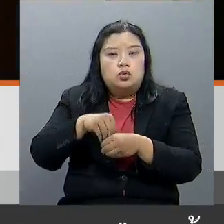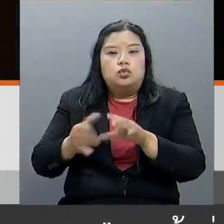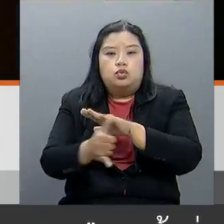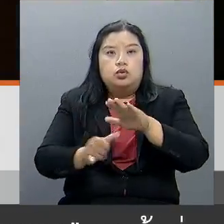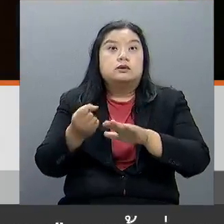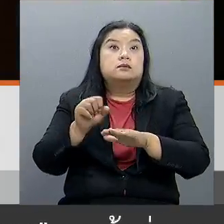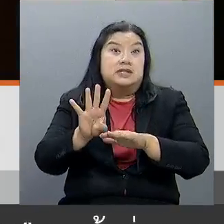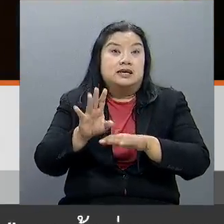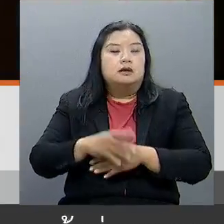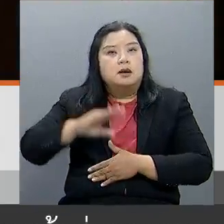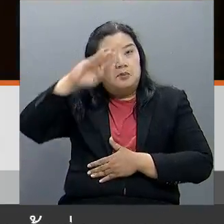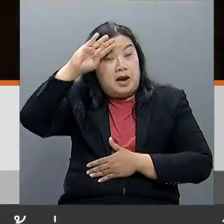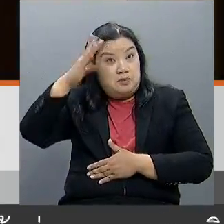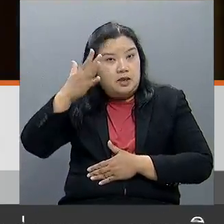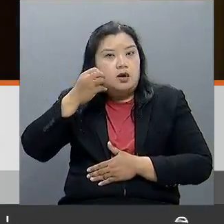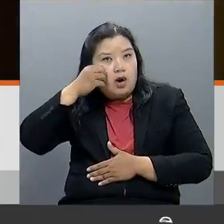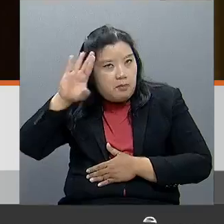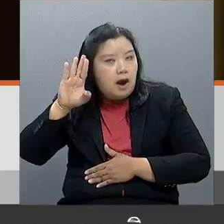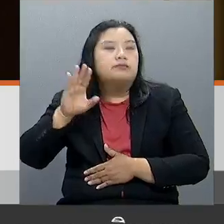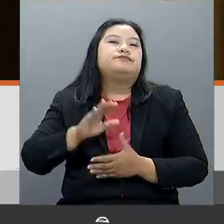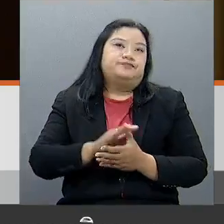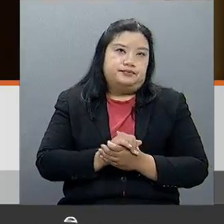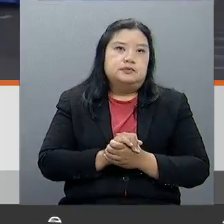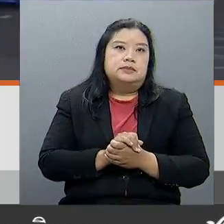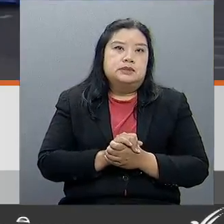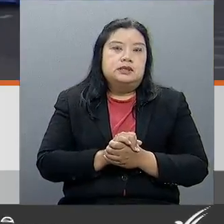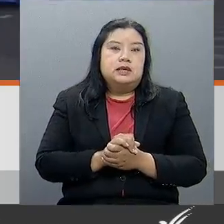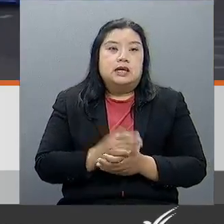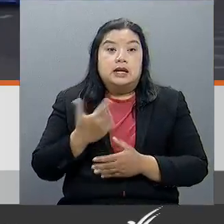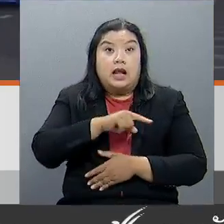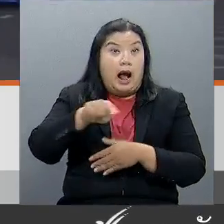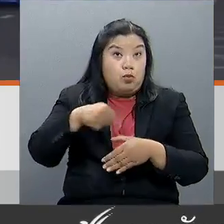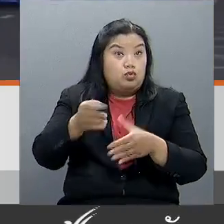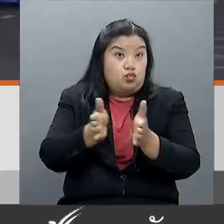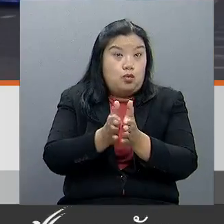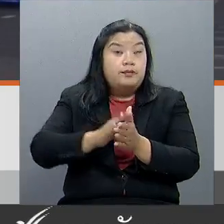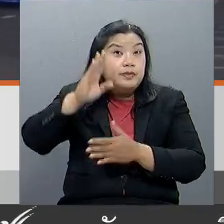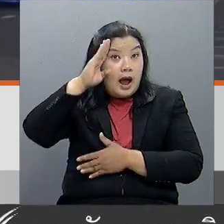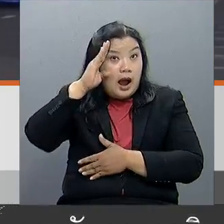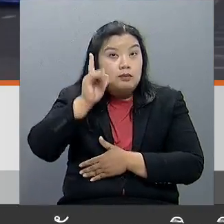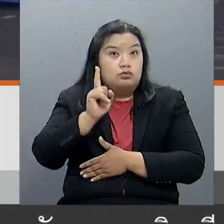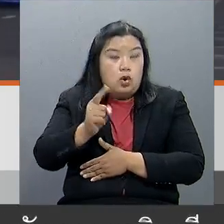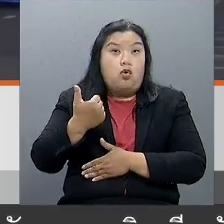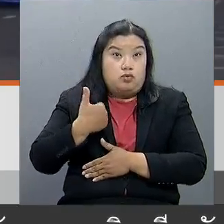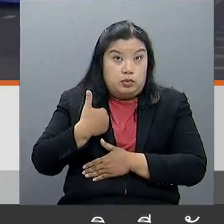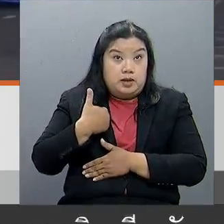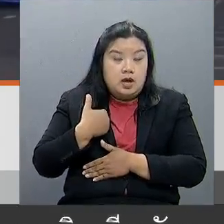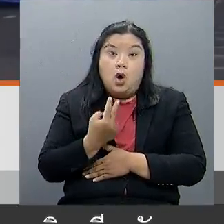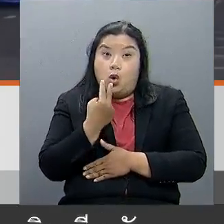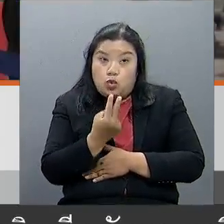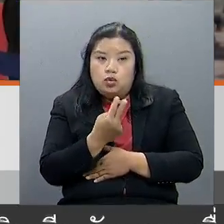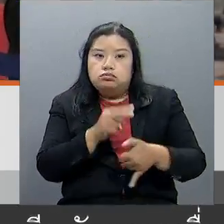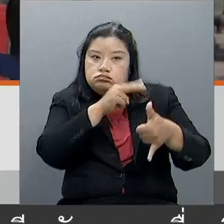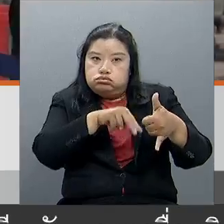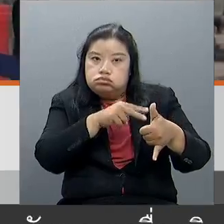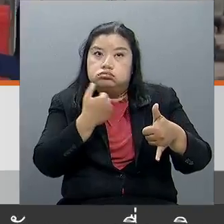จะอนุญาตให้กลับบ้านได้ตามกำหนดแล้วทหารชุดนี้จะต้องเดินทางไปเข้ารับการตรวจสอบและประเมินผลการฝึกที่รัฐลุยเซียนา